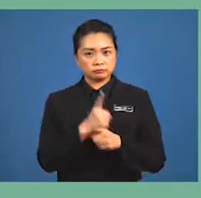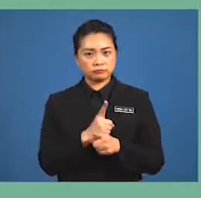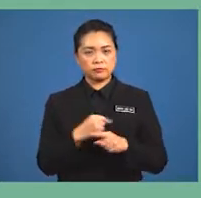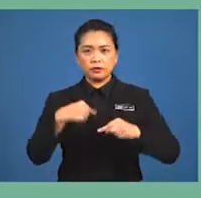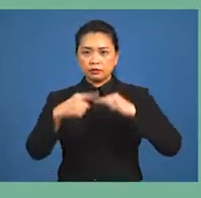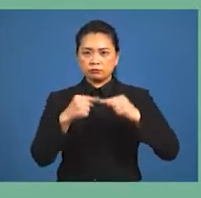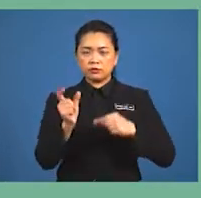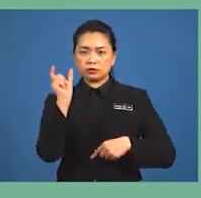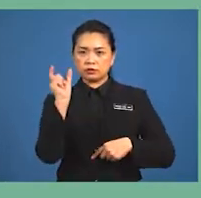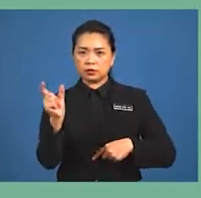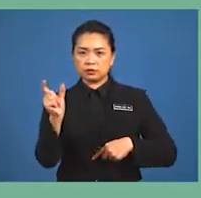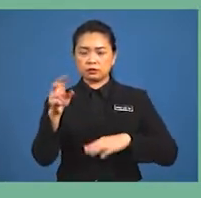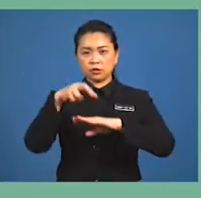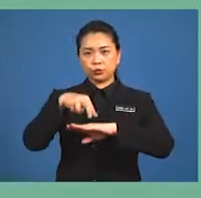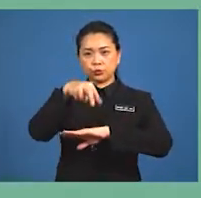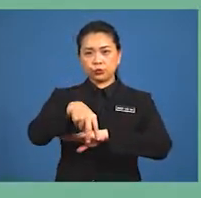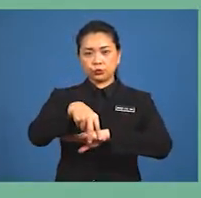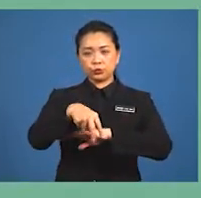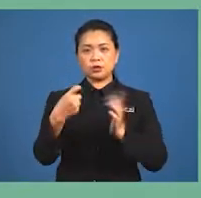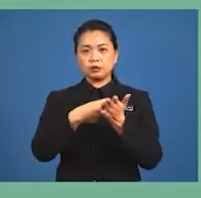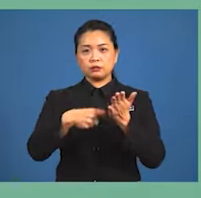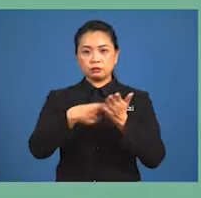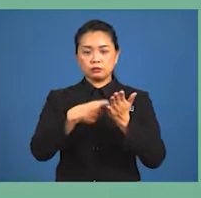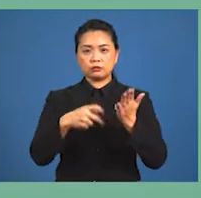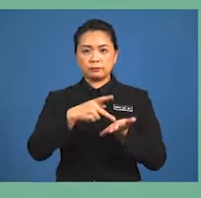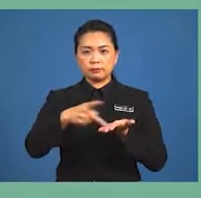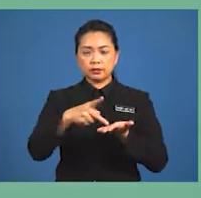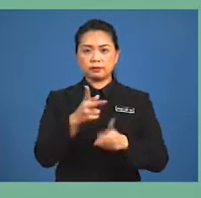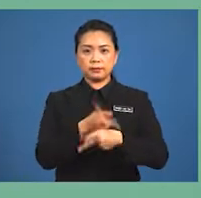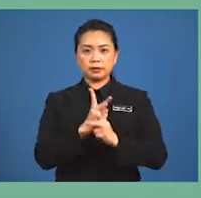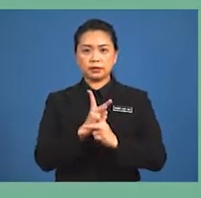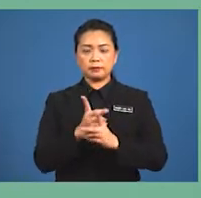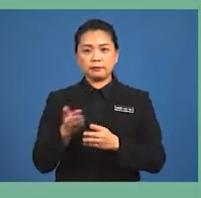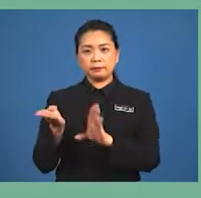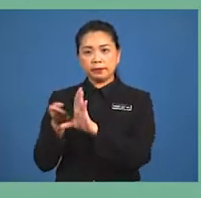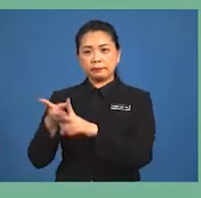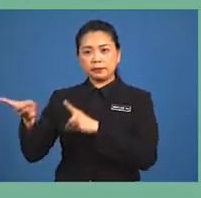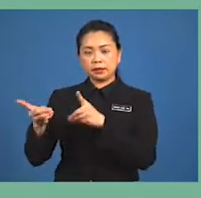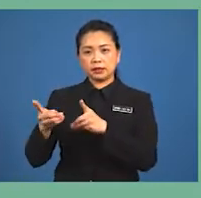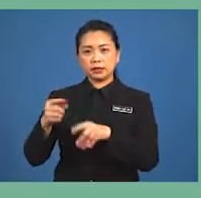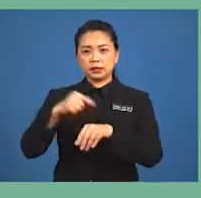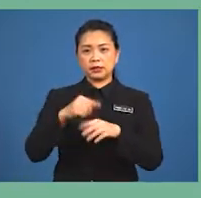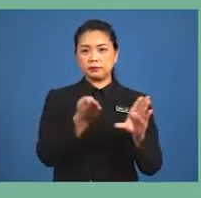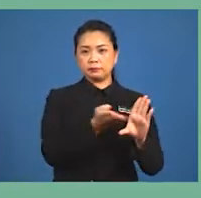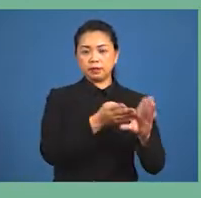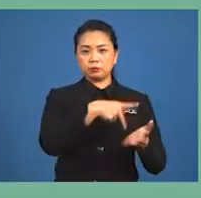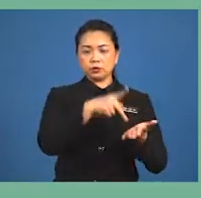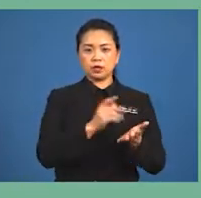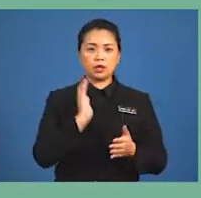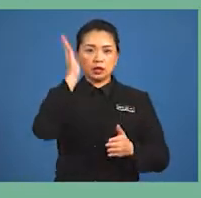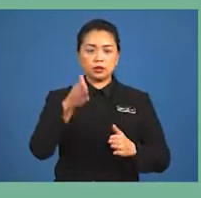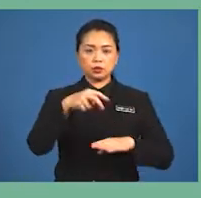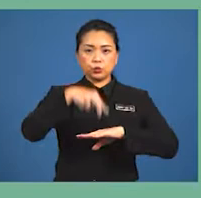Benar, apabila kadar ini diturunkan, kos bayaran meminjam oleh bank perdagangan di bank pusat akan